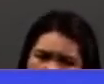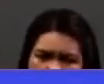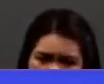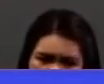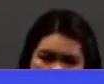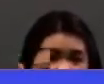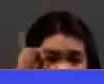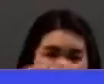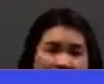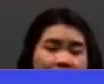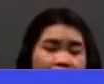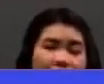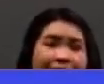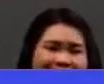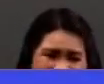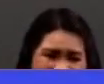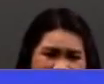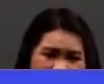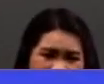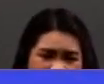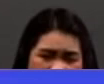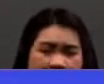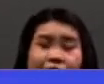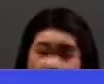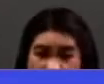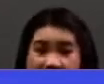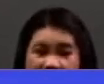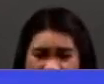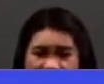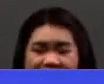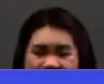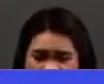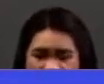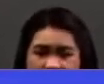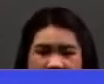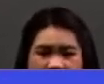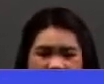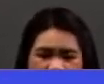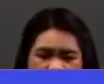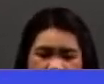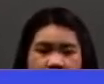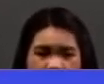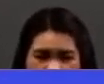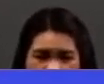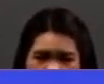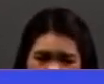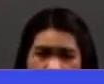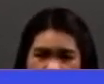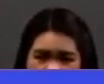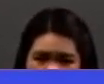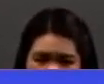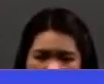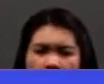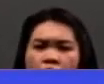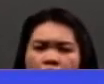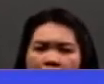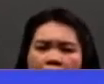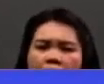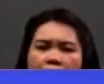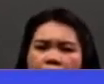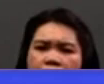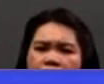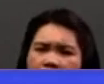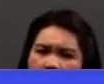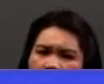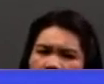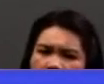ด้านสาธารณสุขของประเทศเมื่อวันที่4กรกฎาคมที่ผ่านมาค่ะโดยจะร่วมกันผลิตวัคซีนป้องกันไข้หวัดใหญ่จากเซลล์เพา